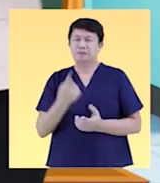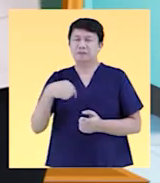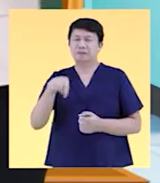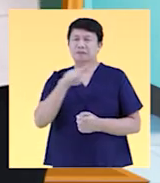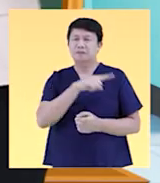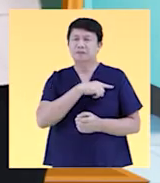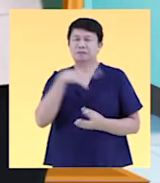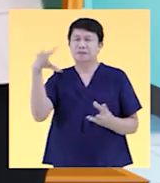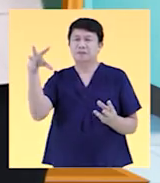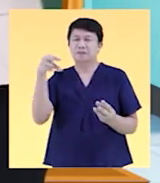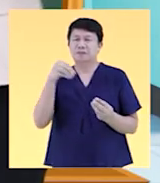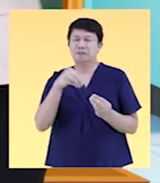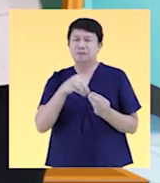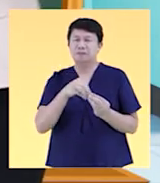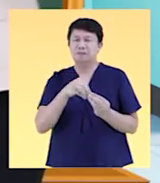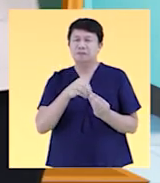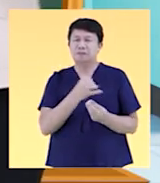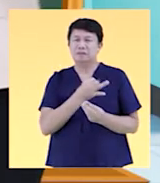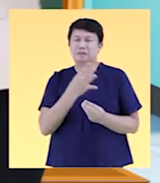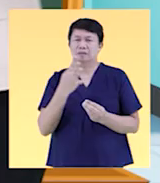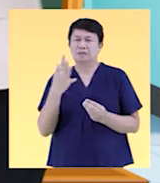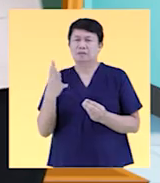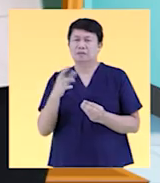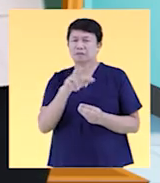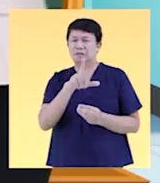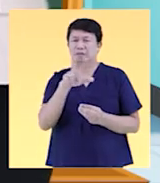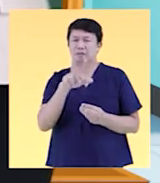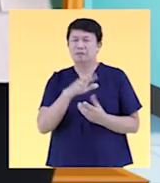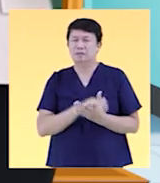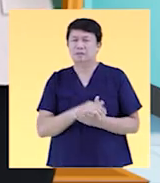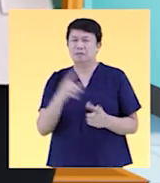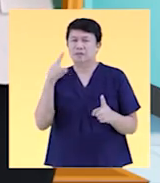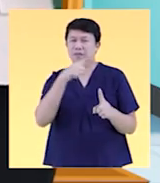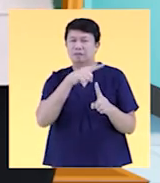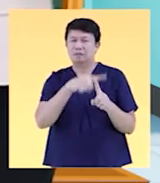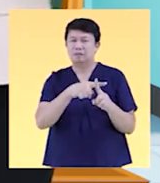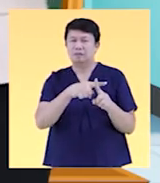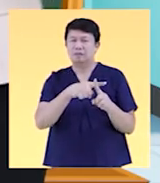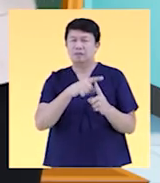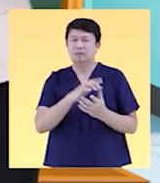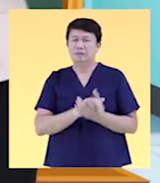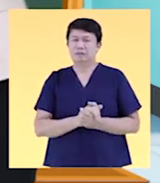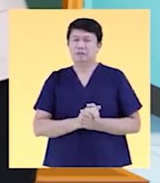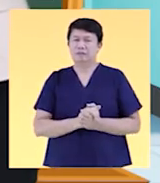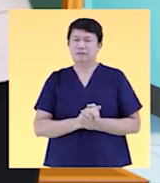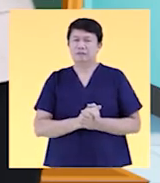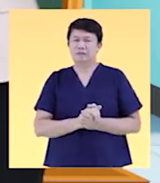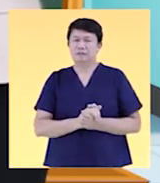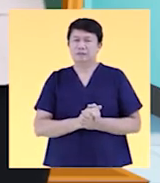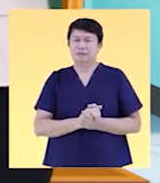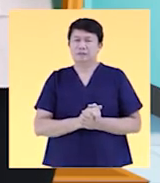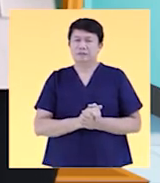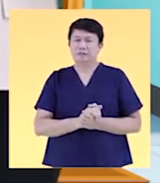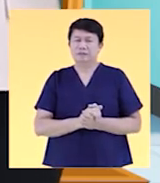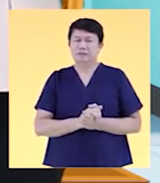Atin ang pagsamahin ang halaga ng tatlong ito. I-add nyo na.